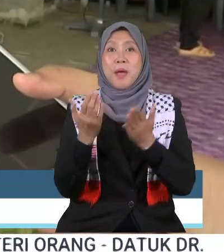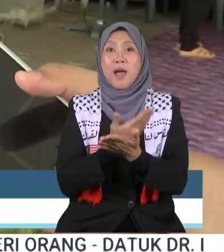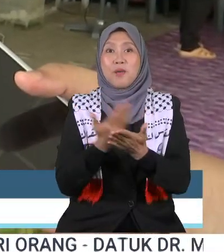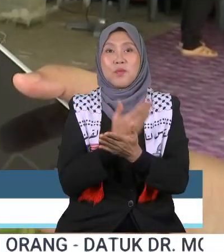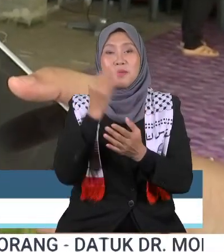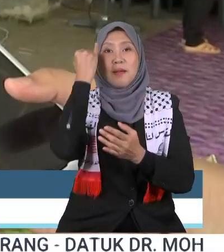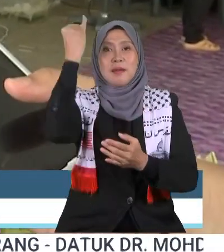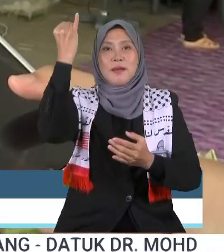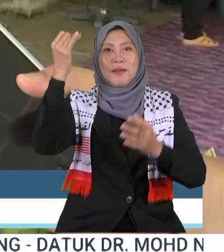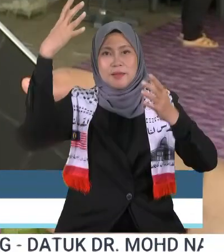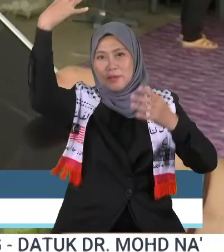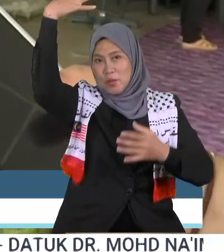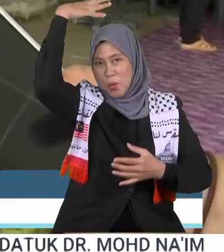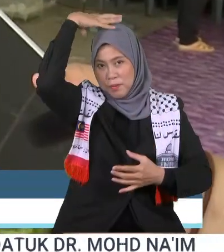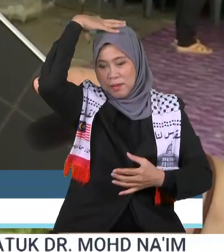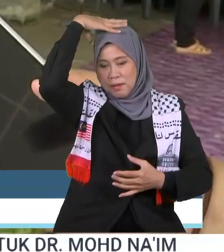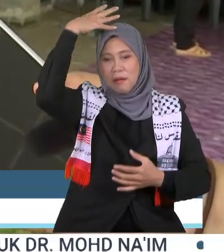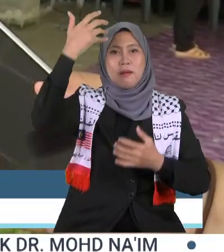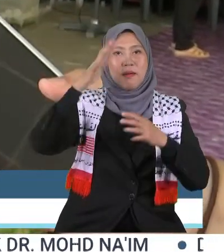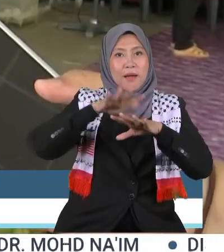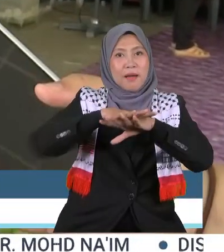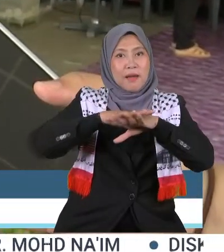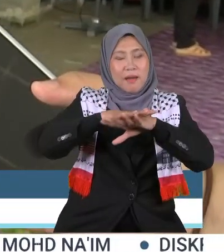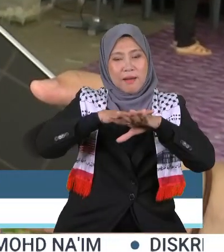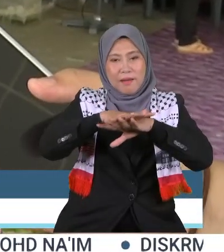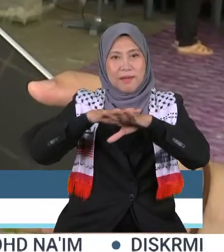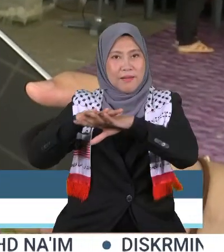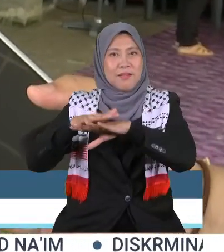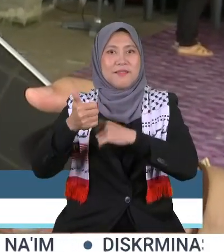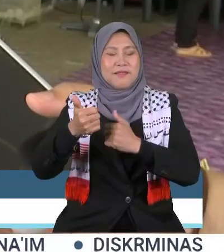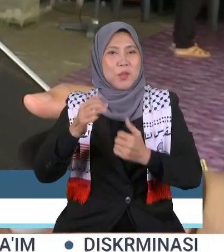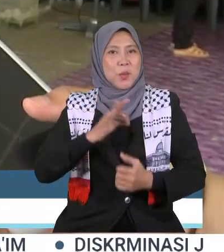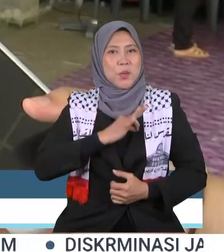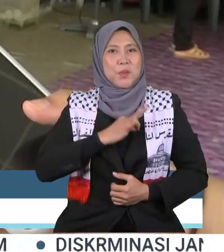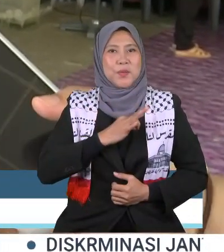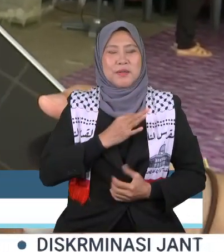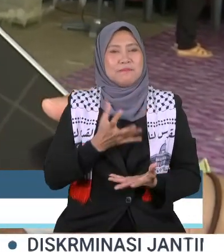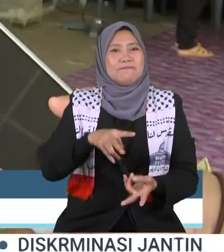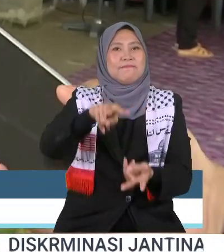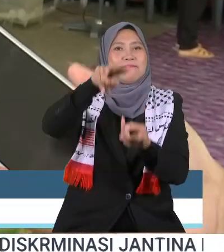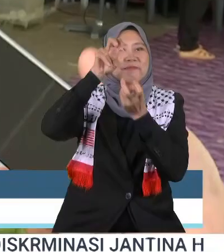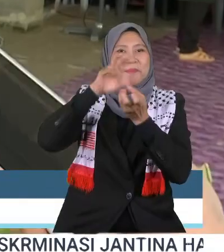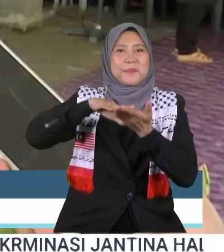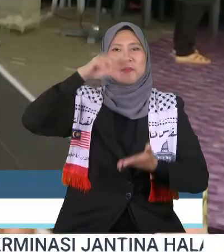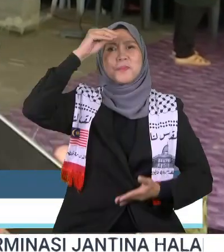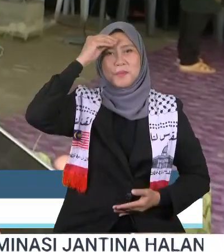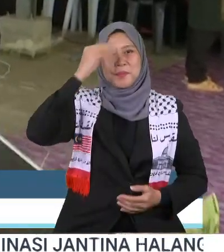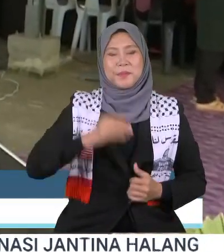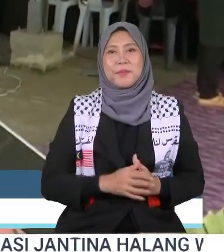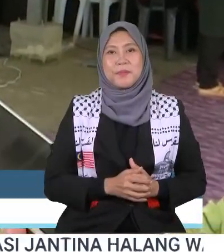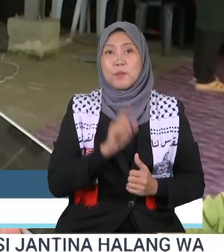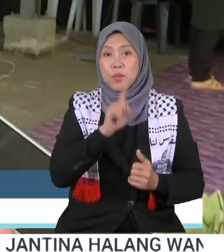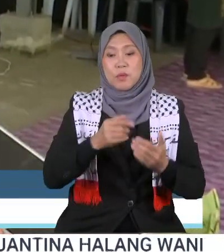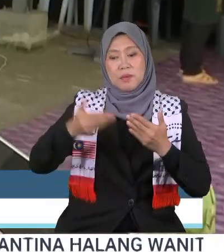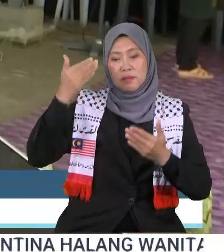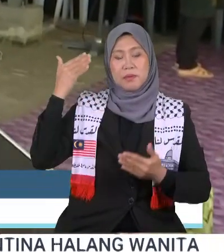topi-topi kepala tu, tuduk itu macam itu benda baru kami dapatlah. Sebab sebelum ni